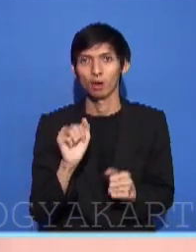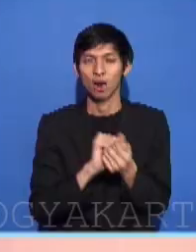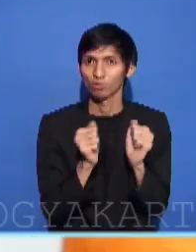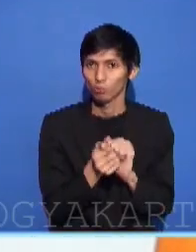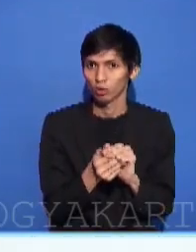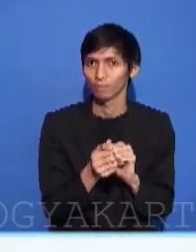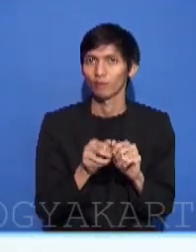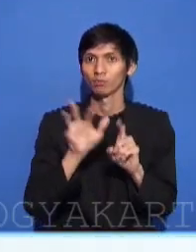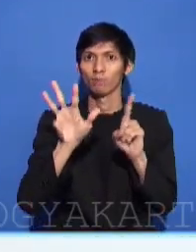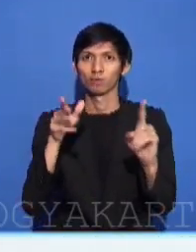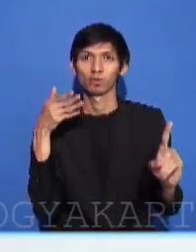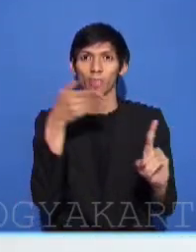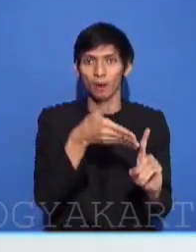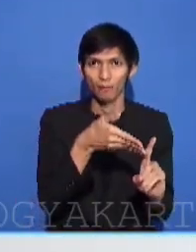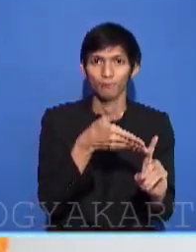operasi.